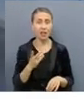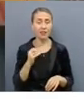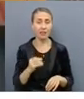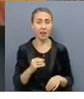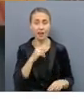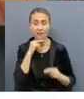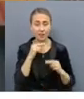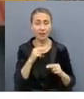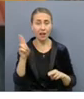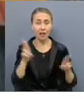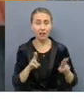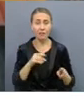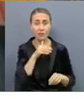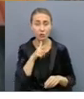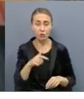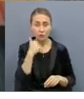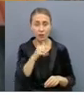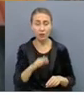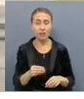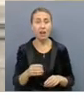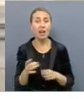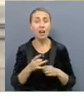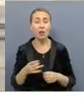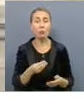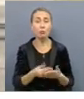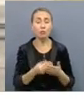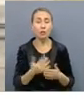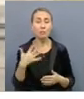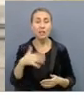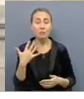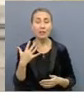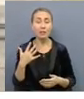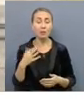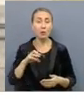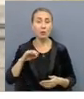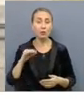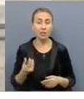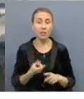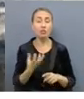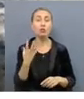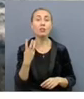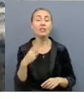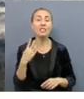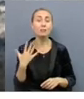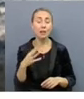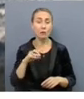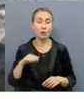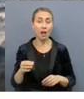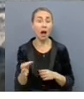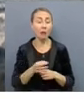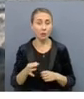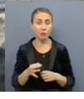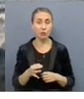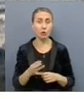Акима области. В текущем году на эти цели из районного бюджета выделено 55 миллионов тенге и еще 35 миллионов из областного.